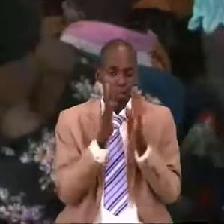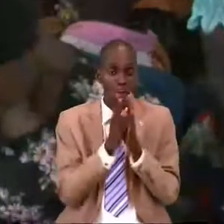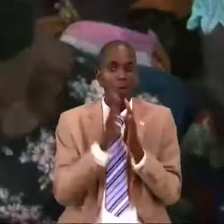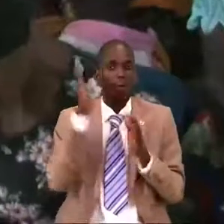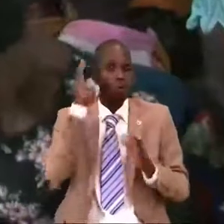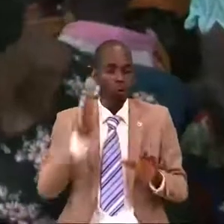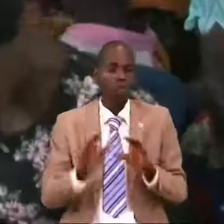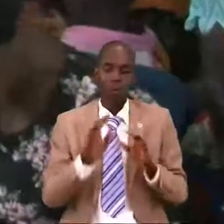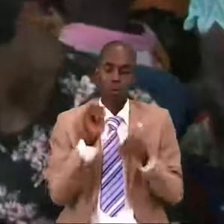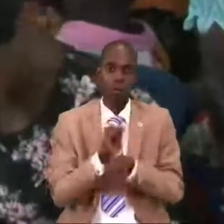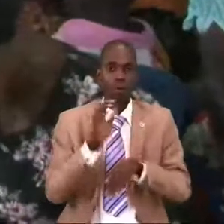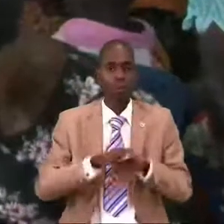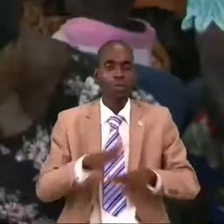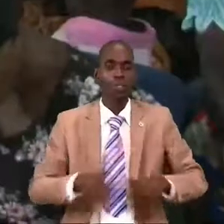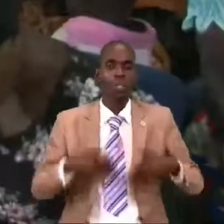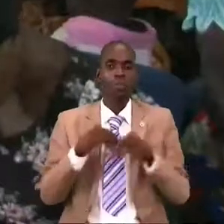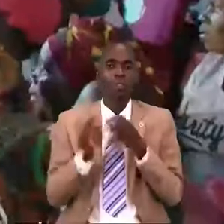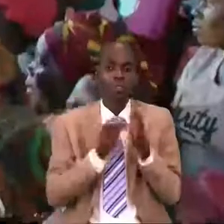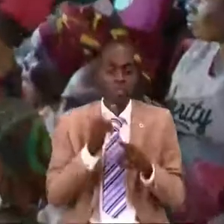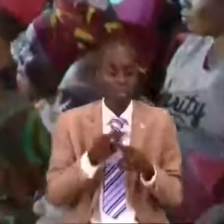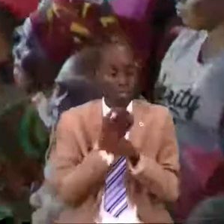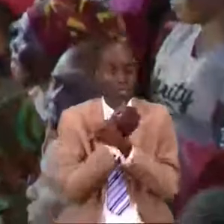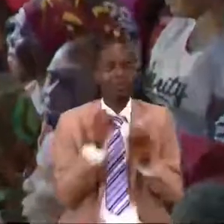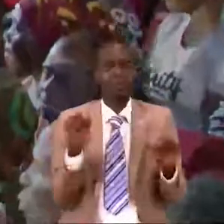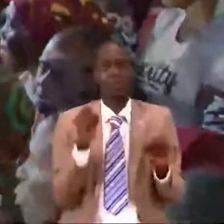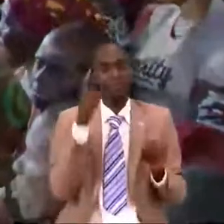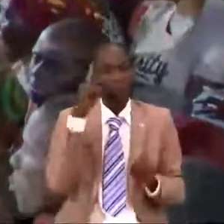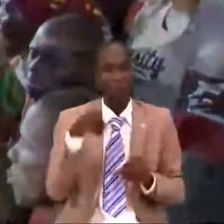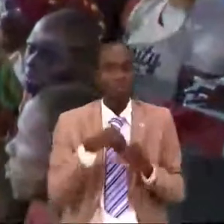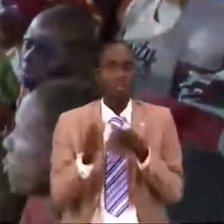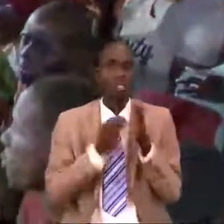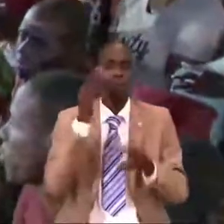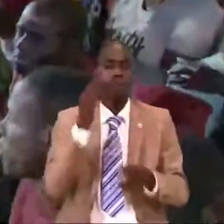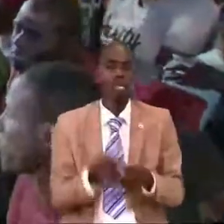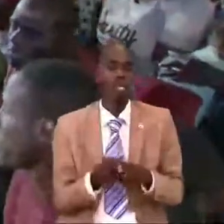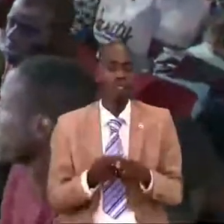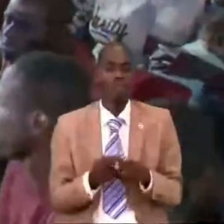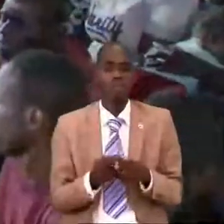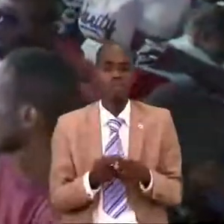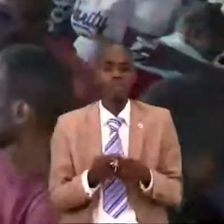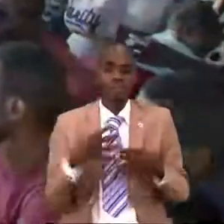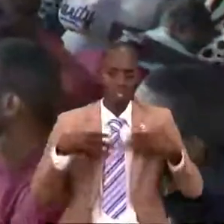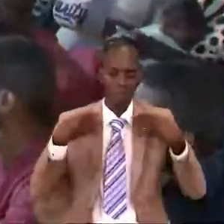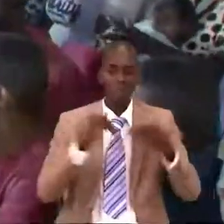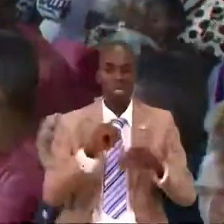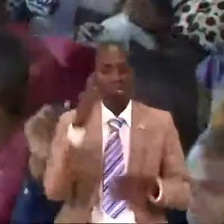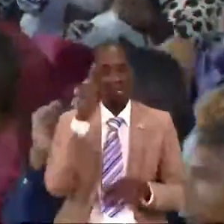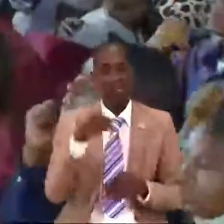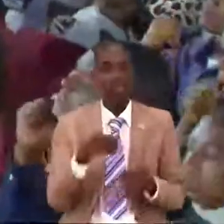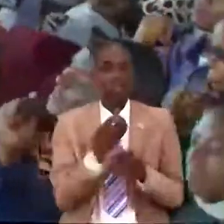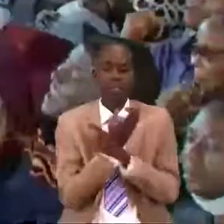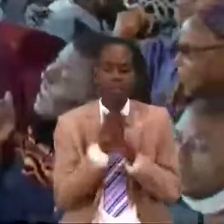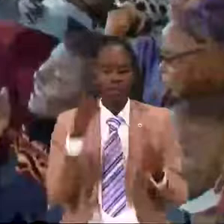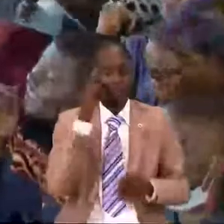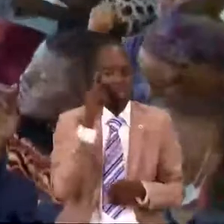Le salut, la guérison, la délivrance, le Seigneur l'accomplira dans ta vie au nom